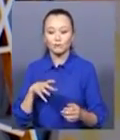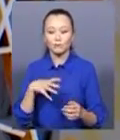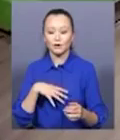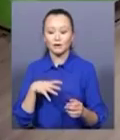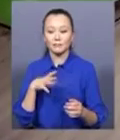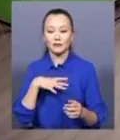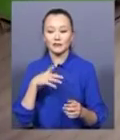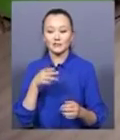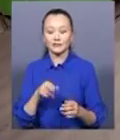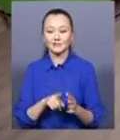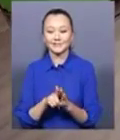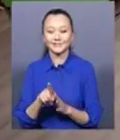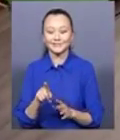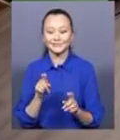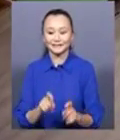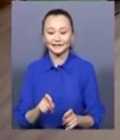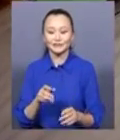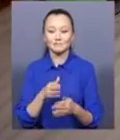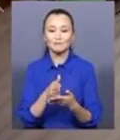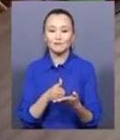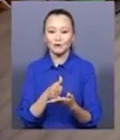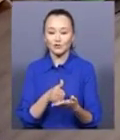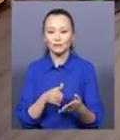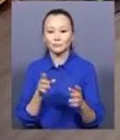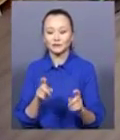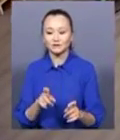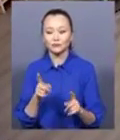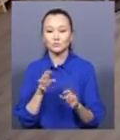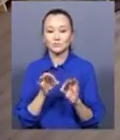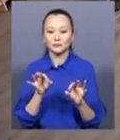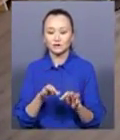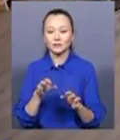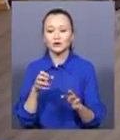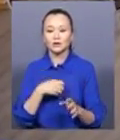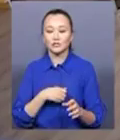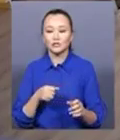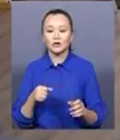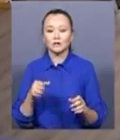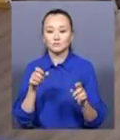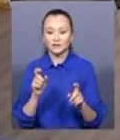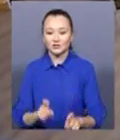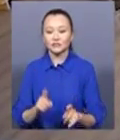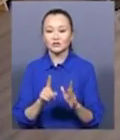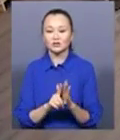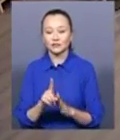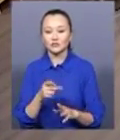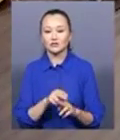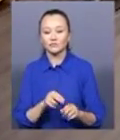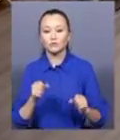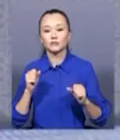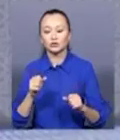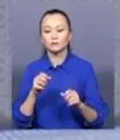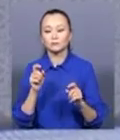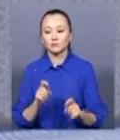для начала... Ну, полуприсед, на самом деле, почему объясню именно присед, я всегда начинаю с этого упражнения, потому